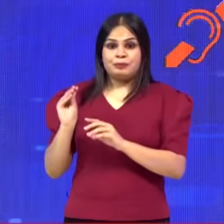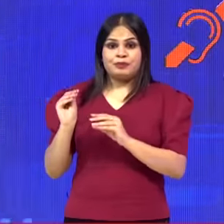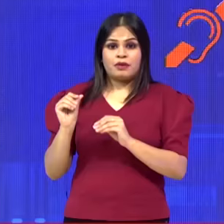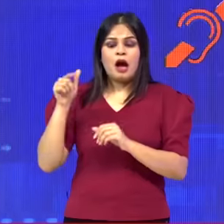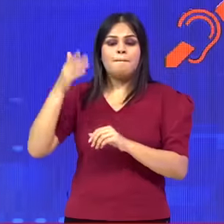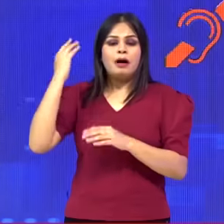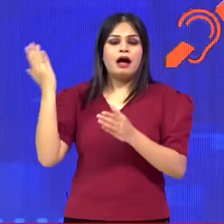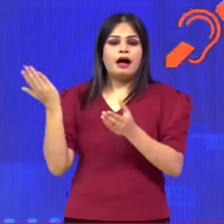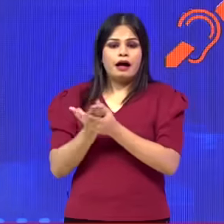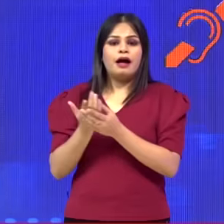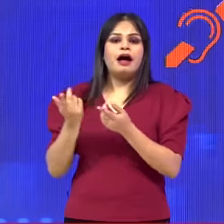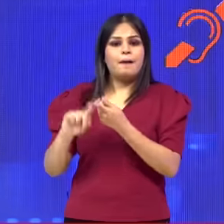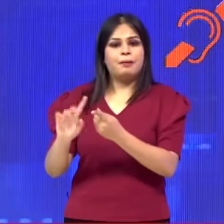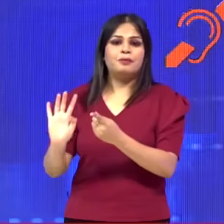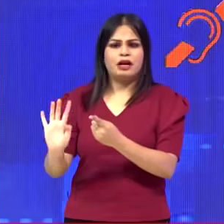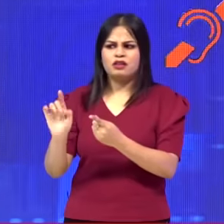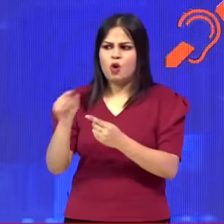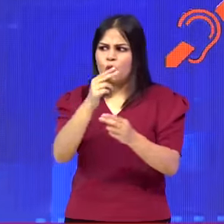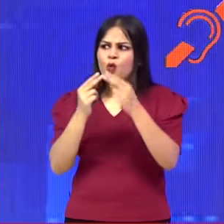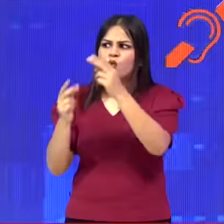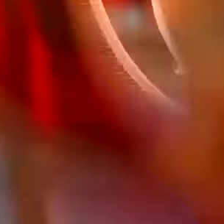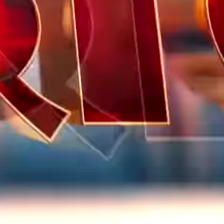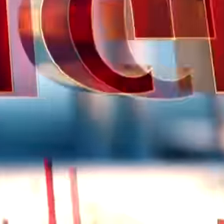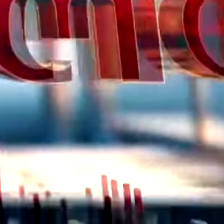वो एक किस्सा था, लेकिन ये आपको किसने बताया?